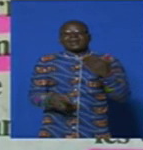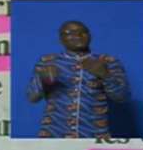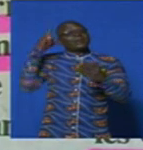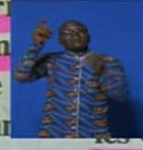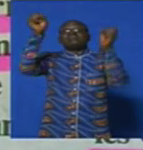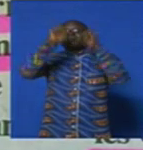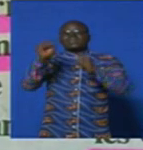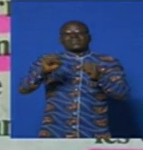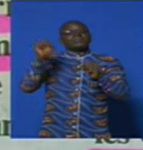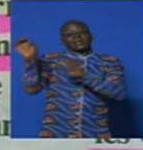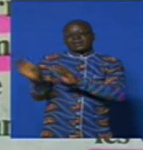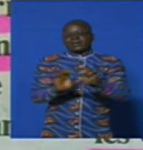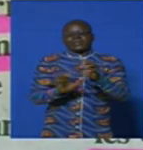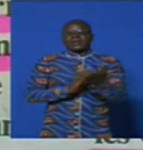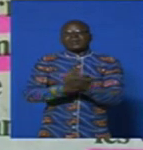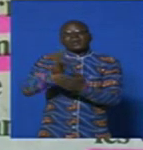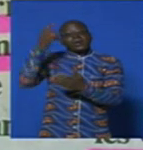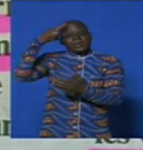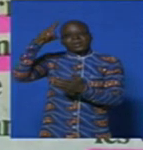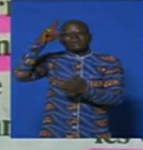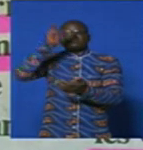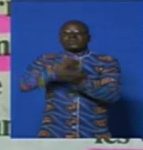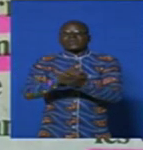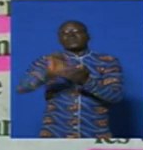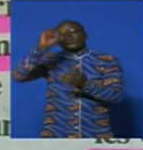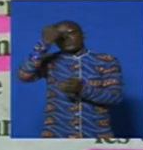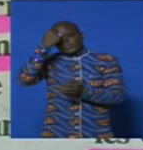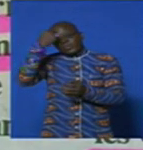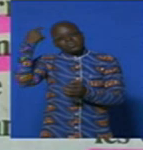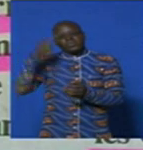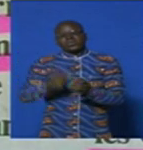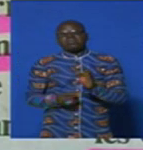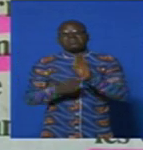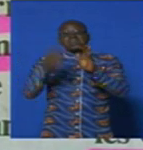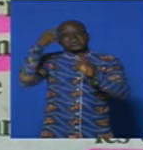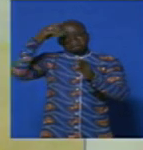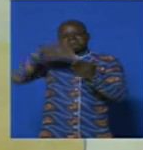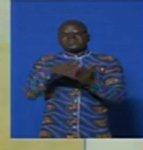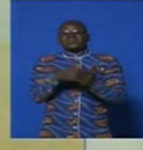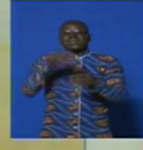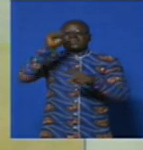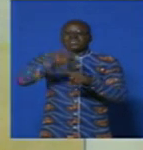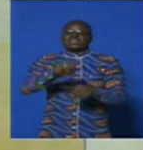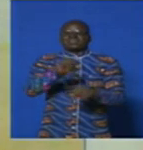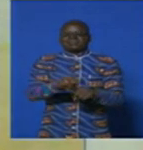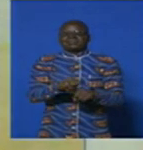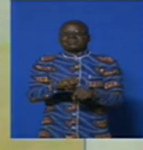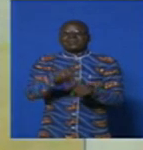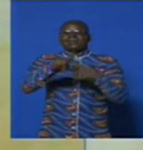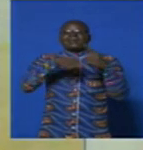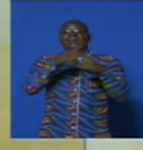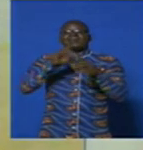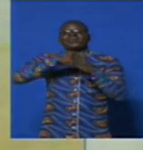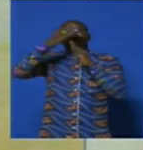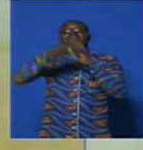été élaborée par un cabinet noir au sein du gouvernement pour monter l'opinion contre les syndicats. Quant au bilan du président du